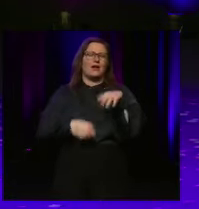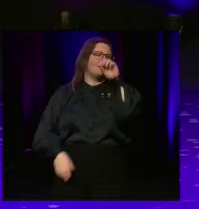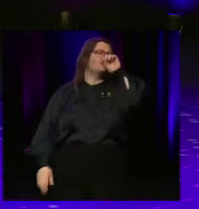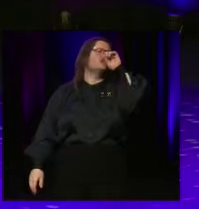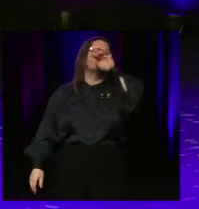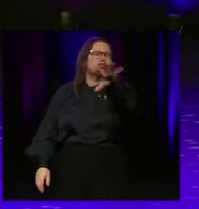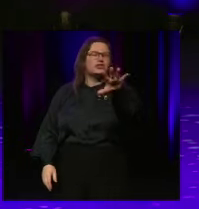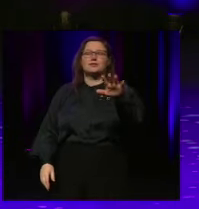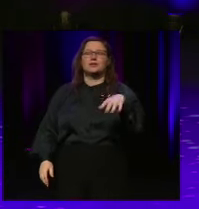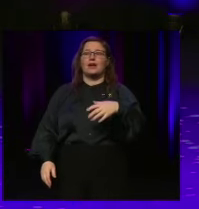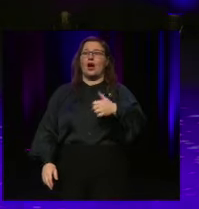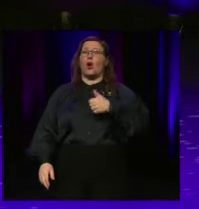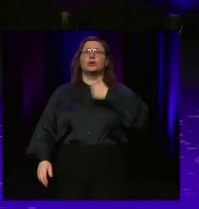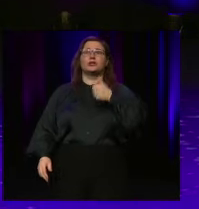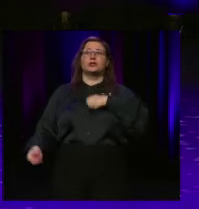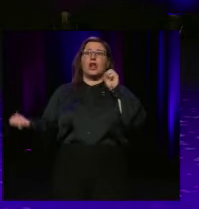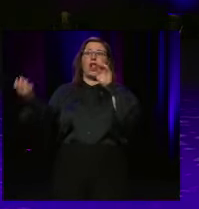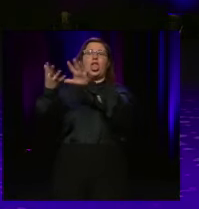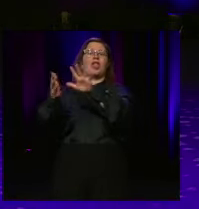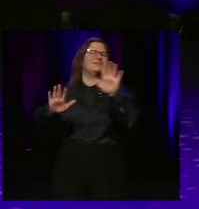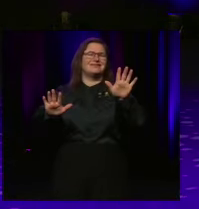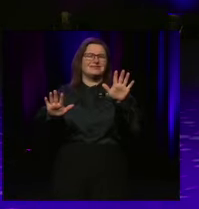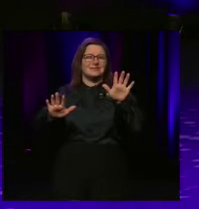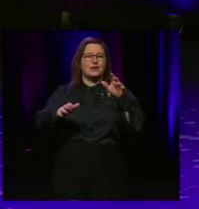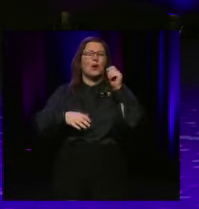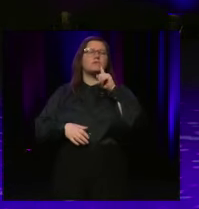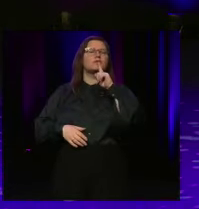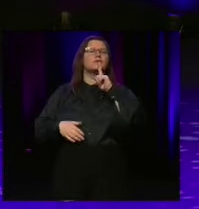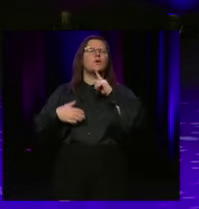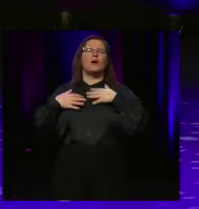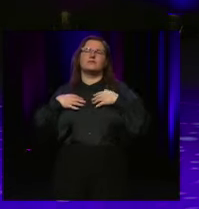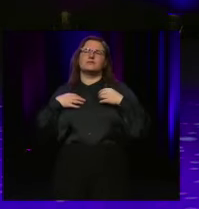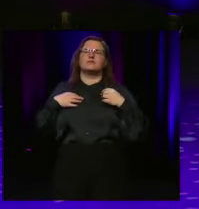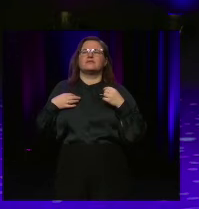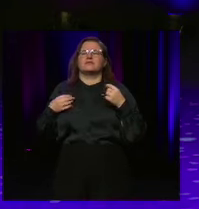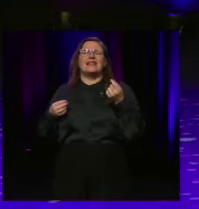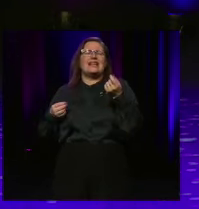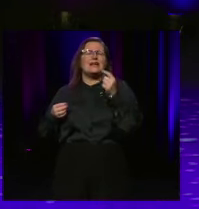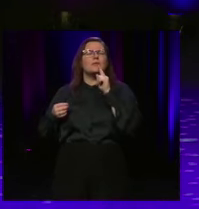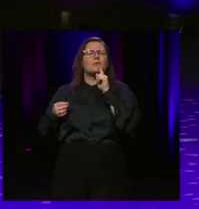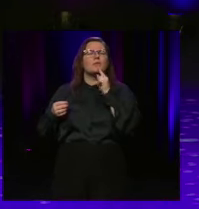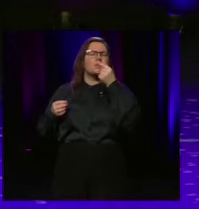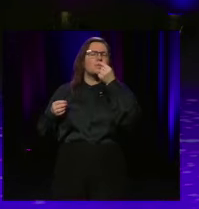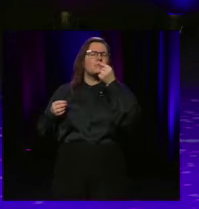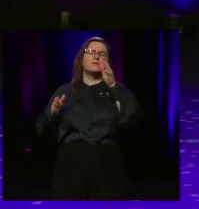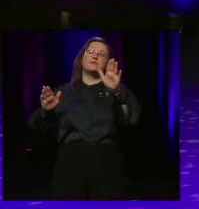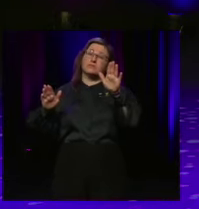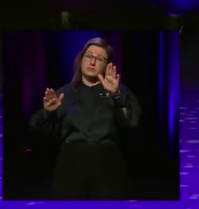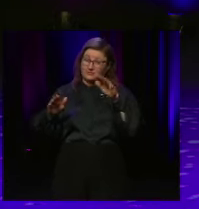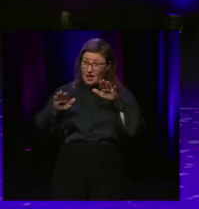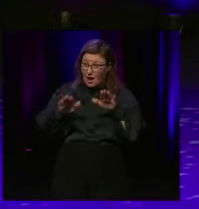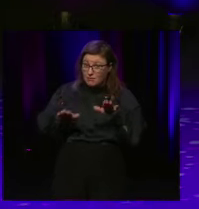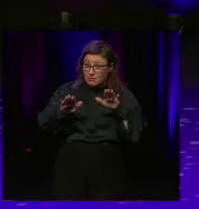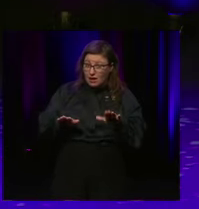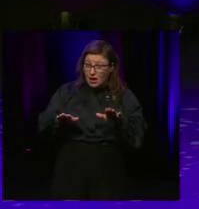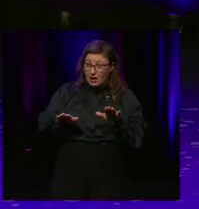ut, hosta inte i varandras ansikten. Vid minsta lilla känning, om du känner dig lite krasslig, överväg att stanna hemma just